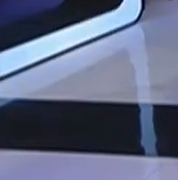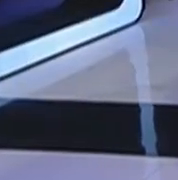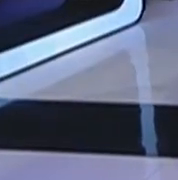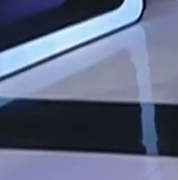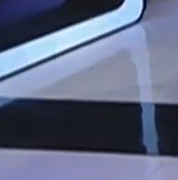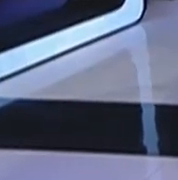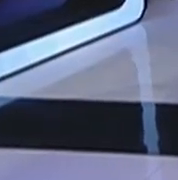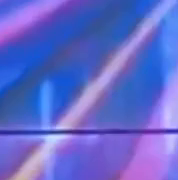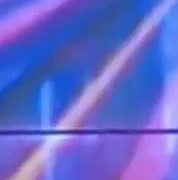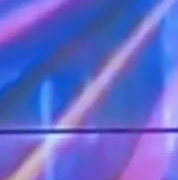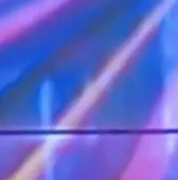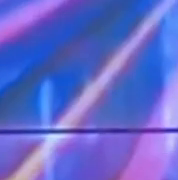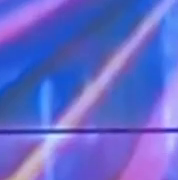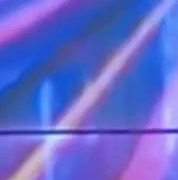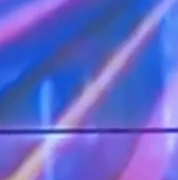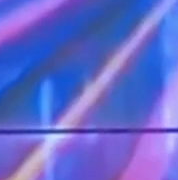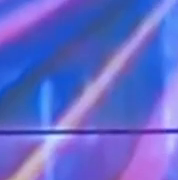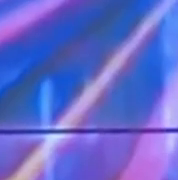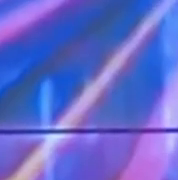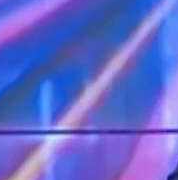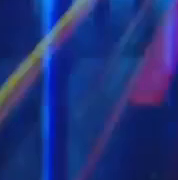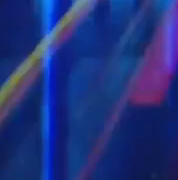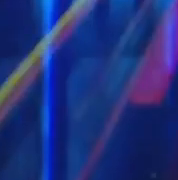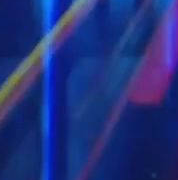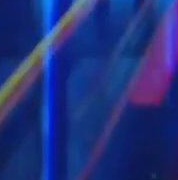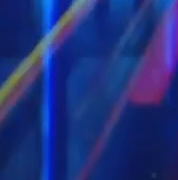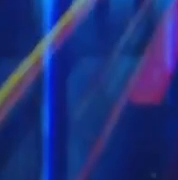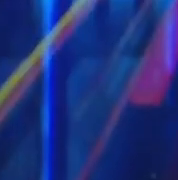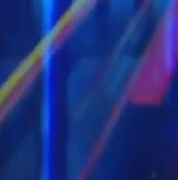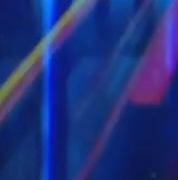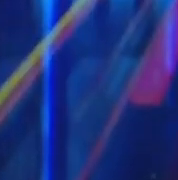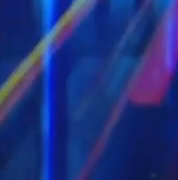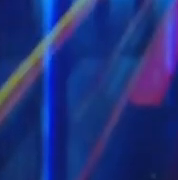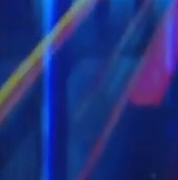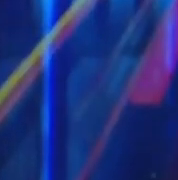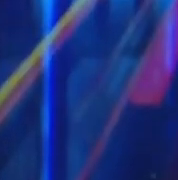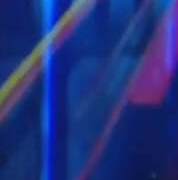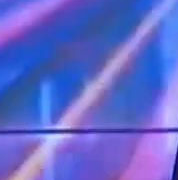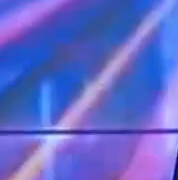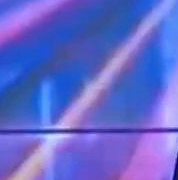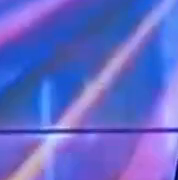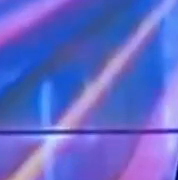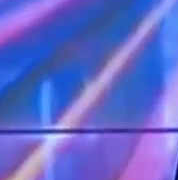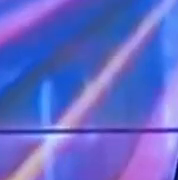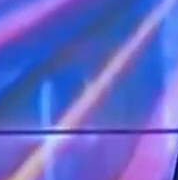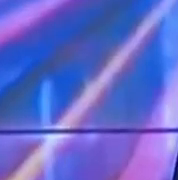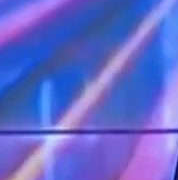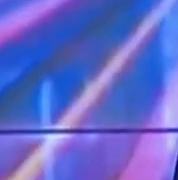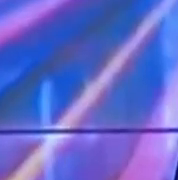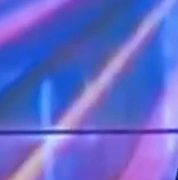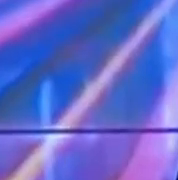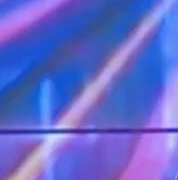وبقدره منكم من الجمعيه وبرنامج مع الناس انه الوضع هو للناس نوصل المعلومه السماء